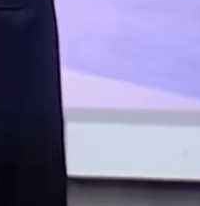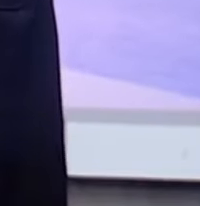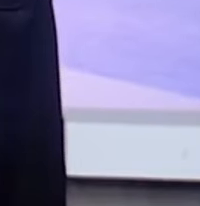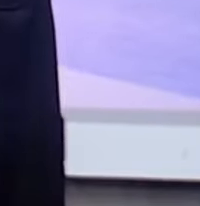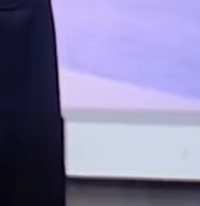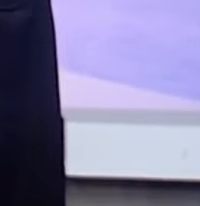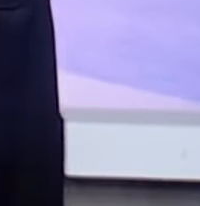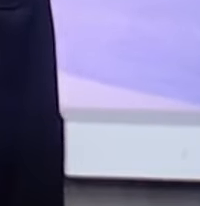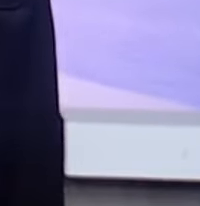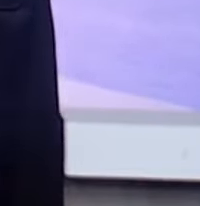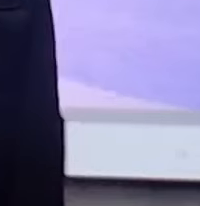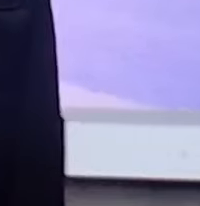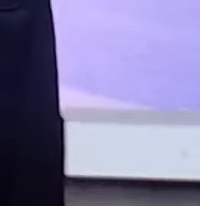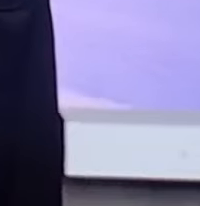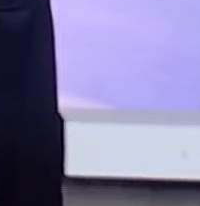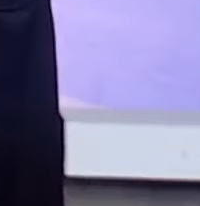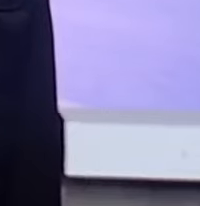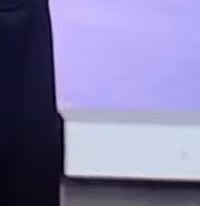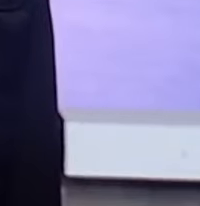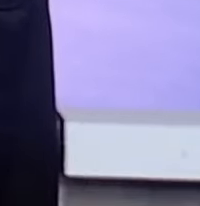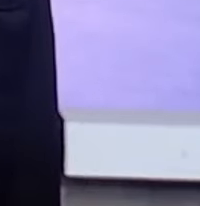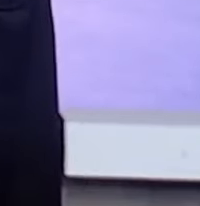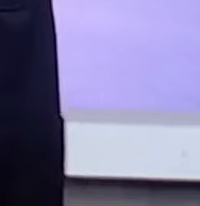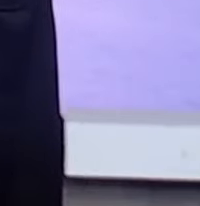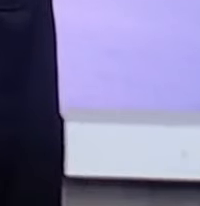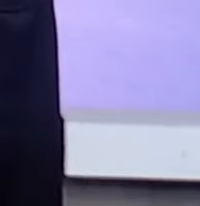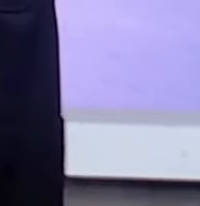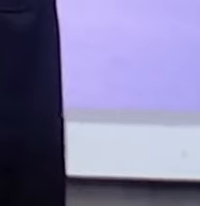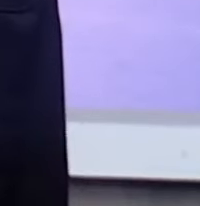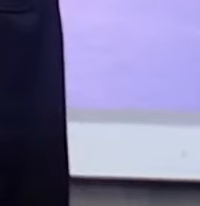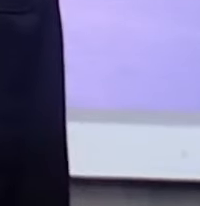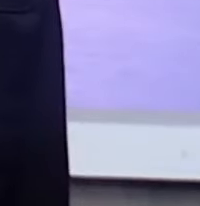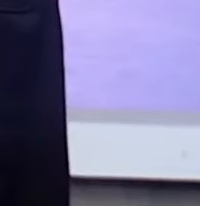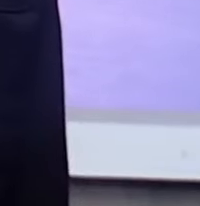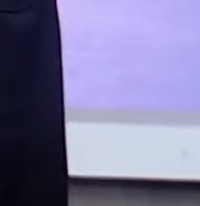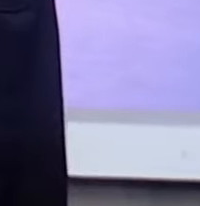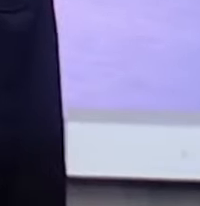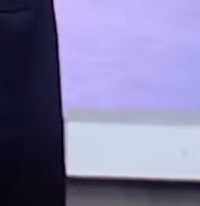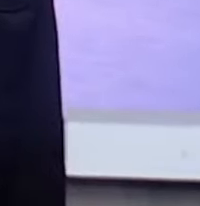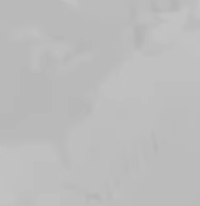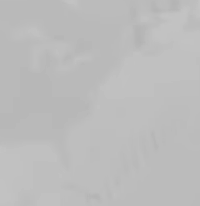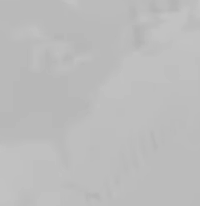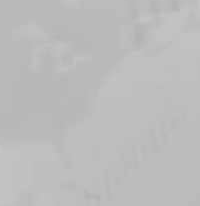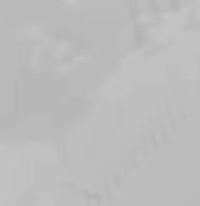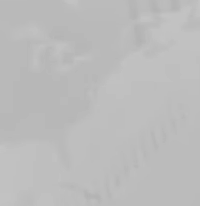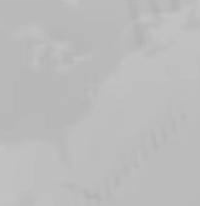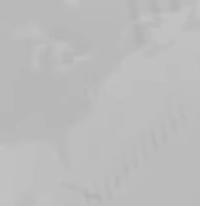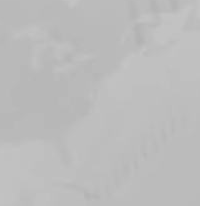samahan niyo kami sa GMA Pinoy TV at sa www.gmanews.tv.